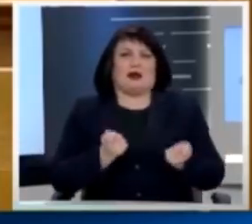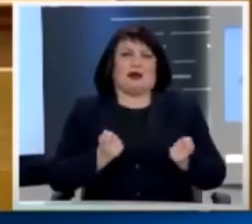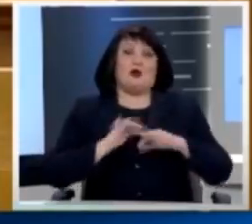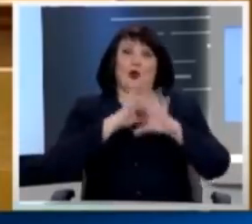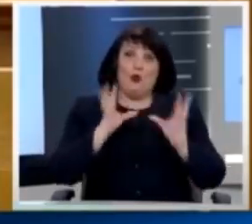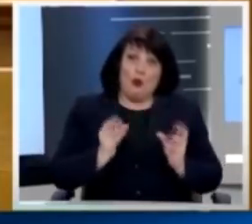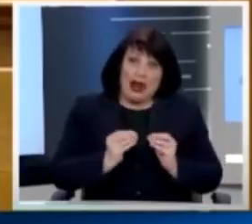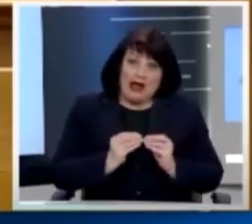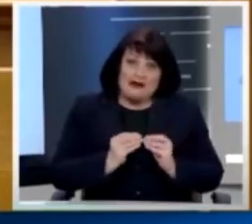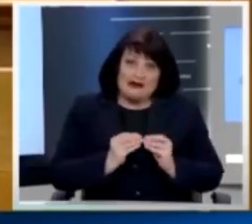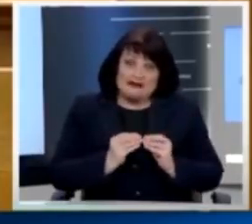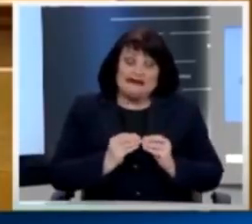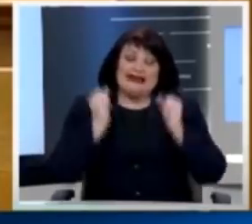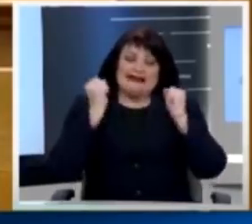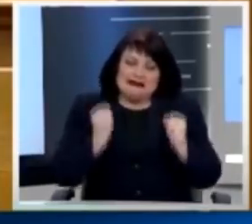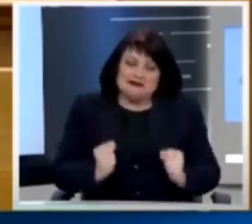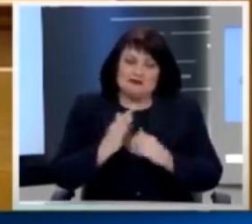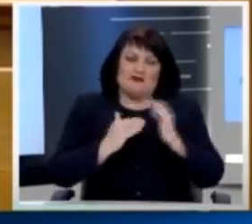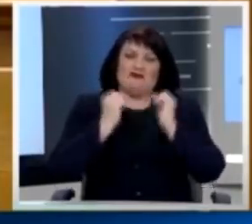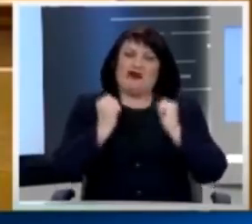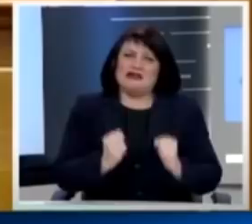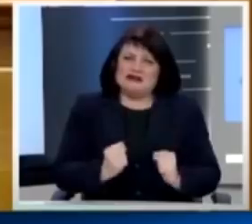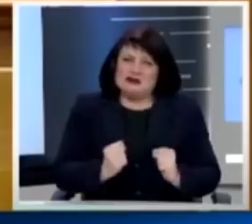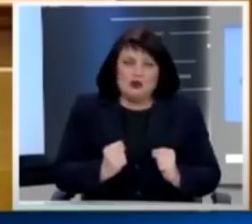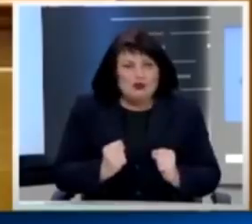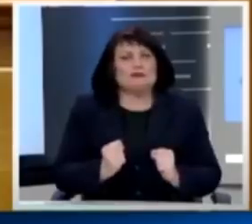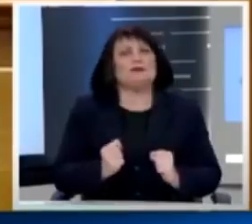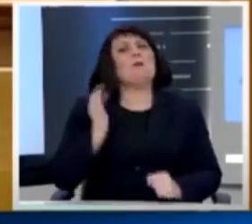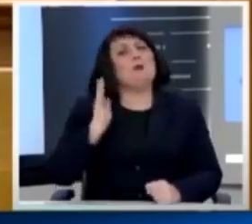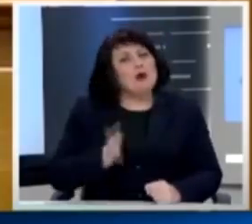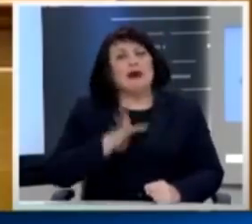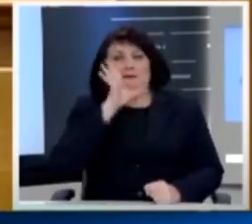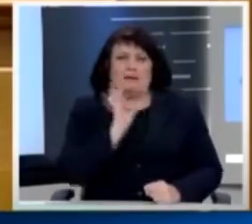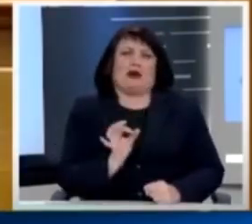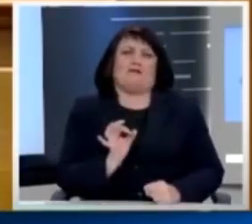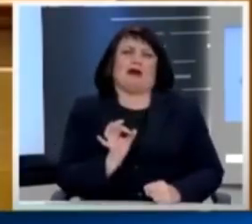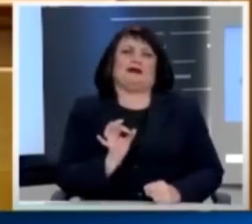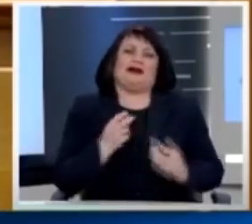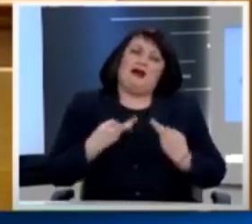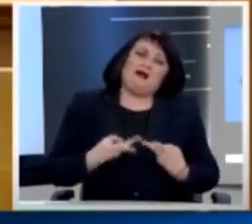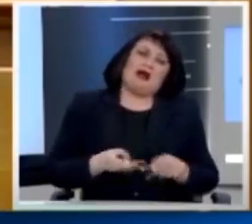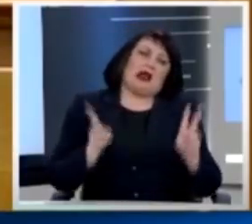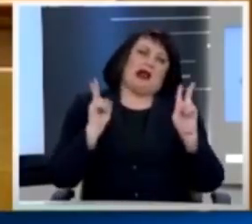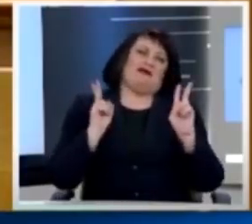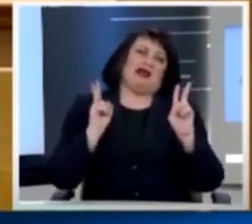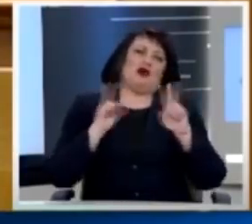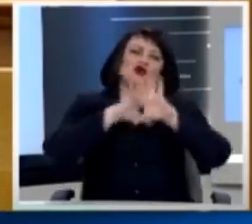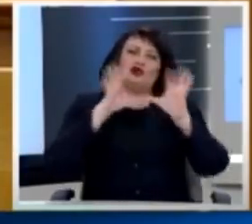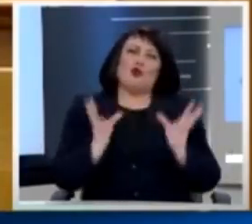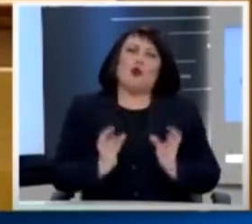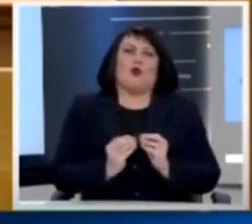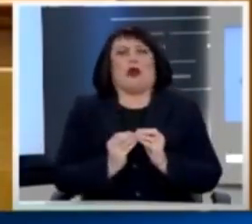Αυτά αποτελούν το στέρεο έδαφος το οποίο μπορεί πραγματικά να απελευθερώσει όλες